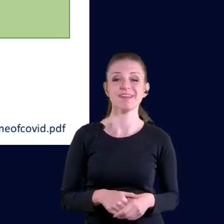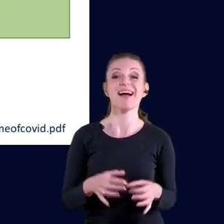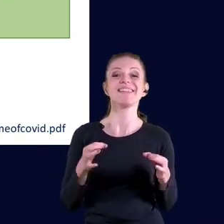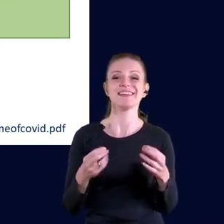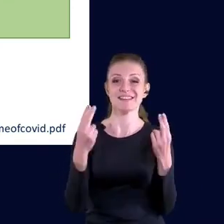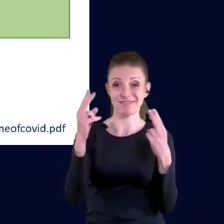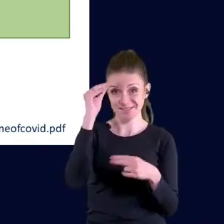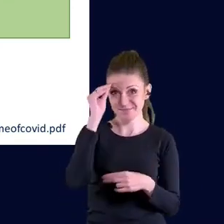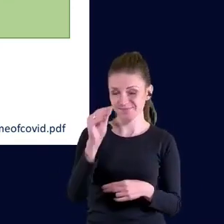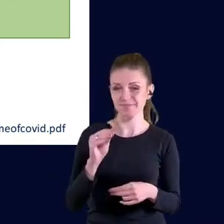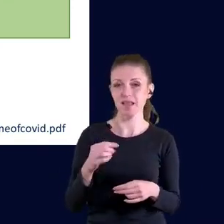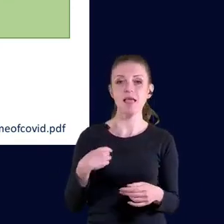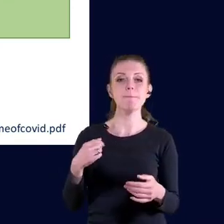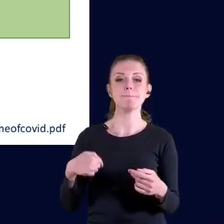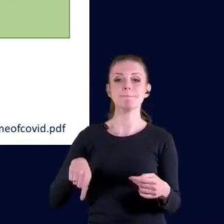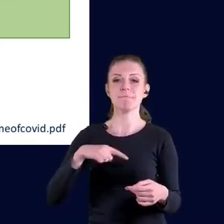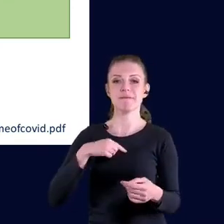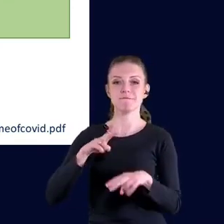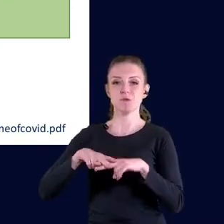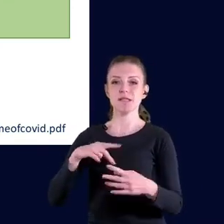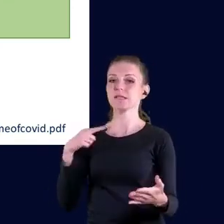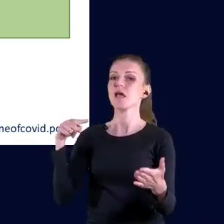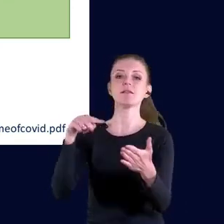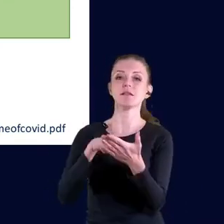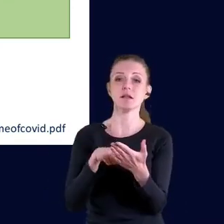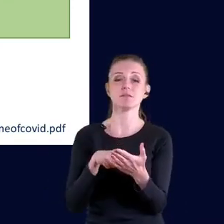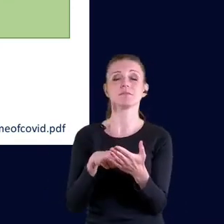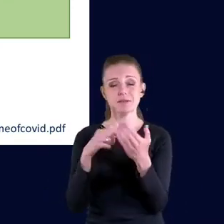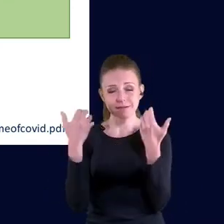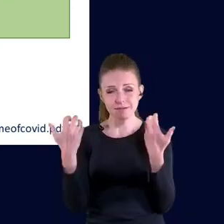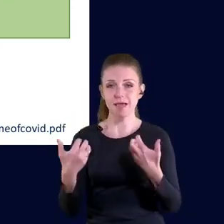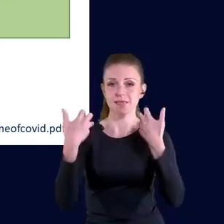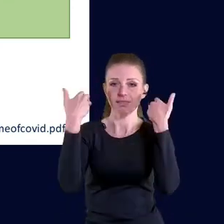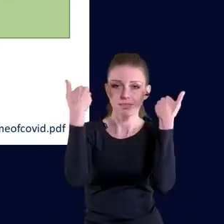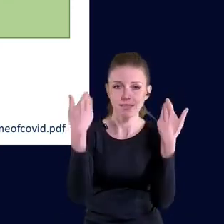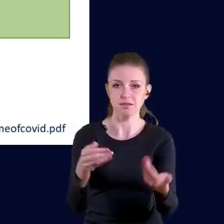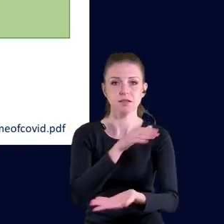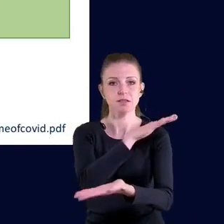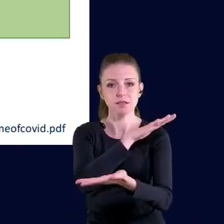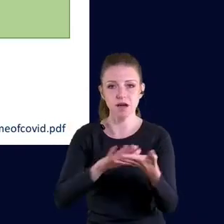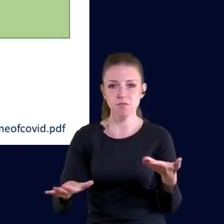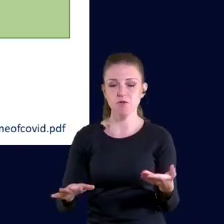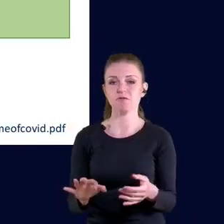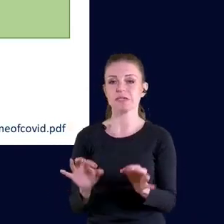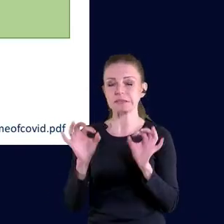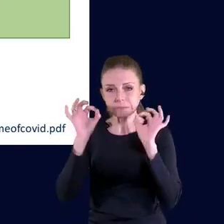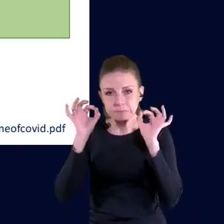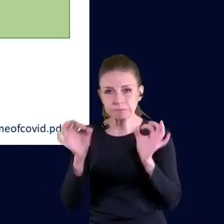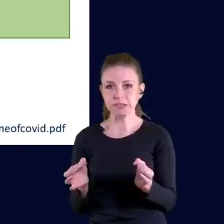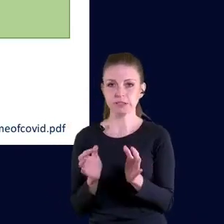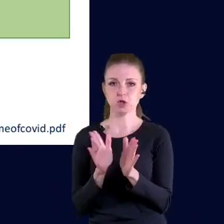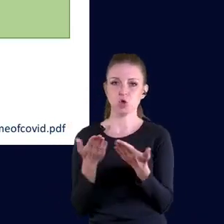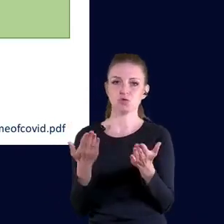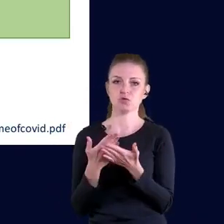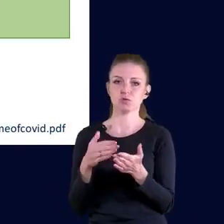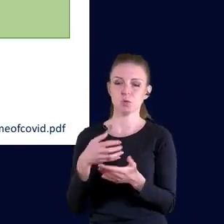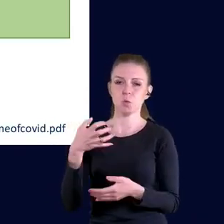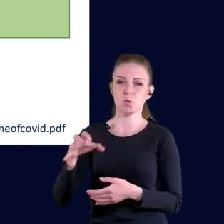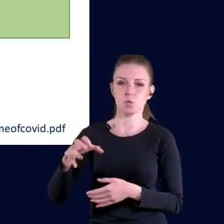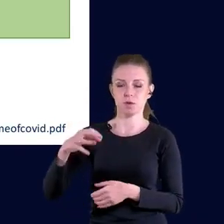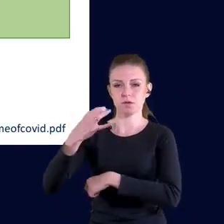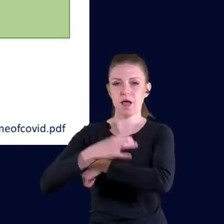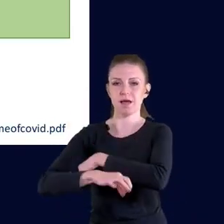celem naszej fundacji jest dostarczenie darmowych rzetelnych książek akademickich